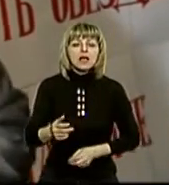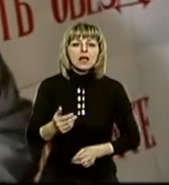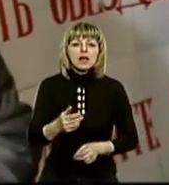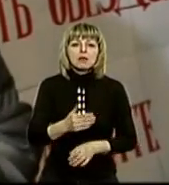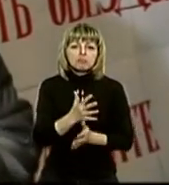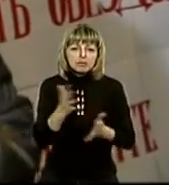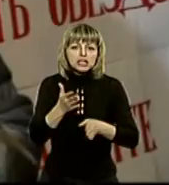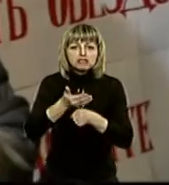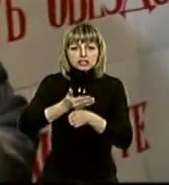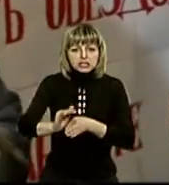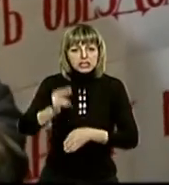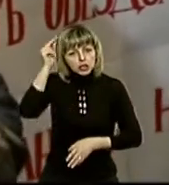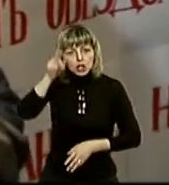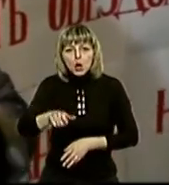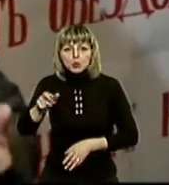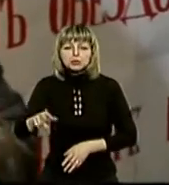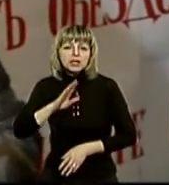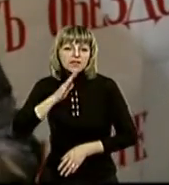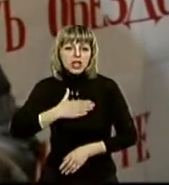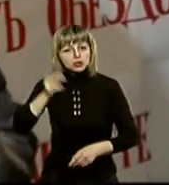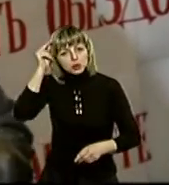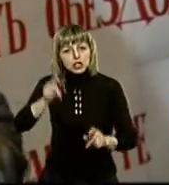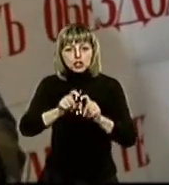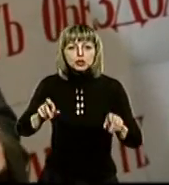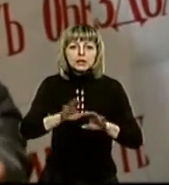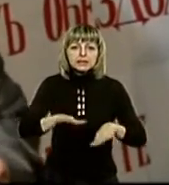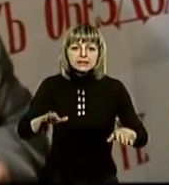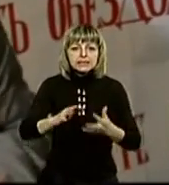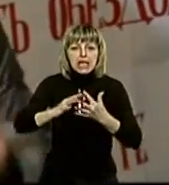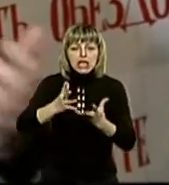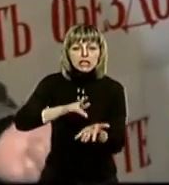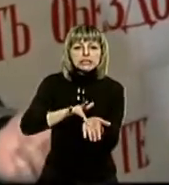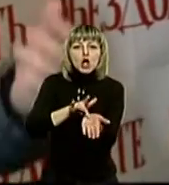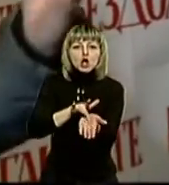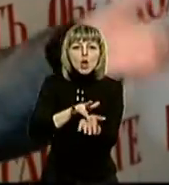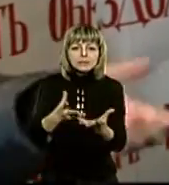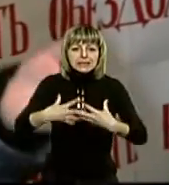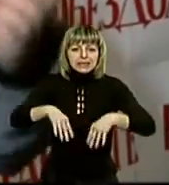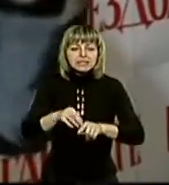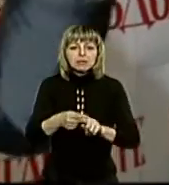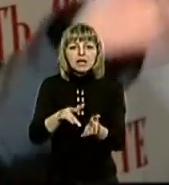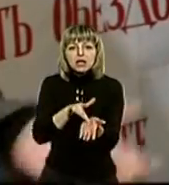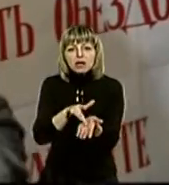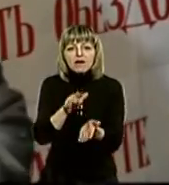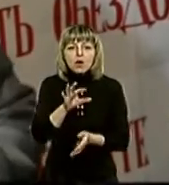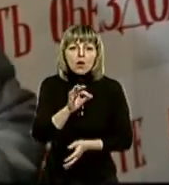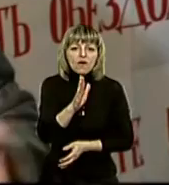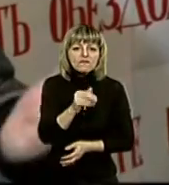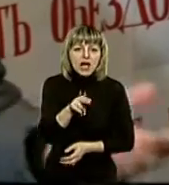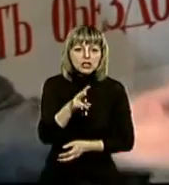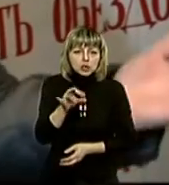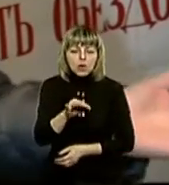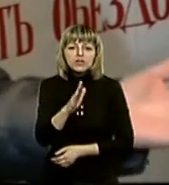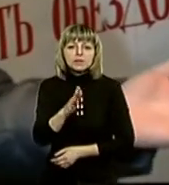більша частина учнів нашої школи – це діти з ромських сімей. Роми – це Овадне, це Володимир-Волинський